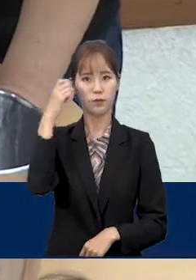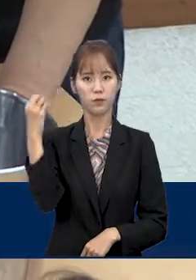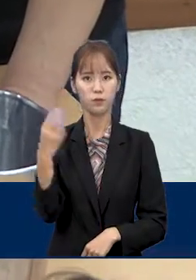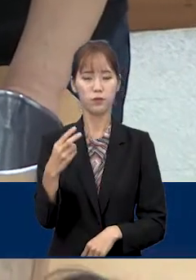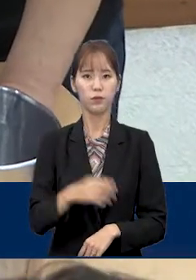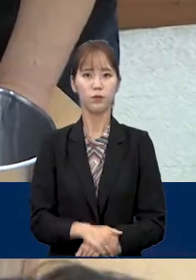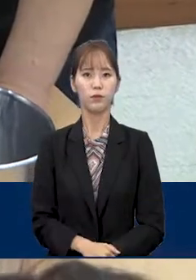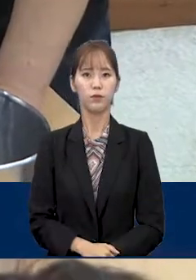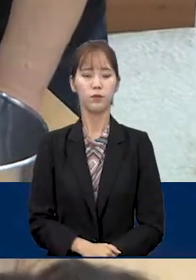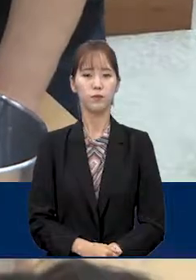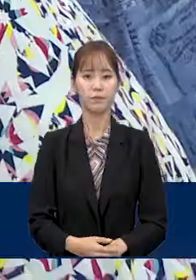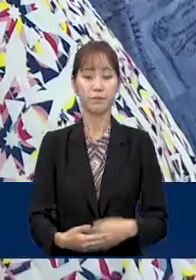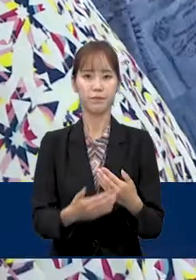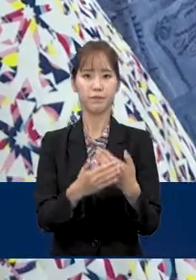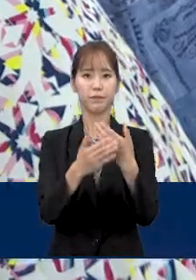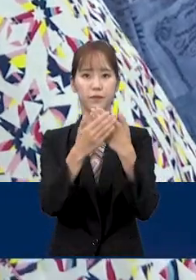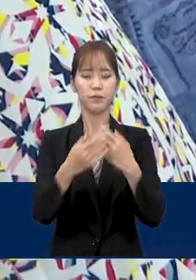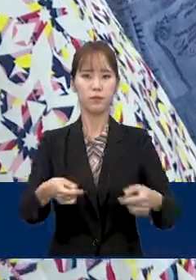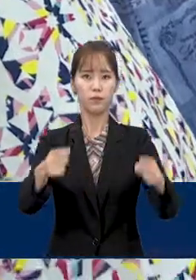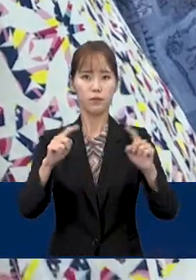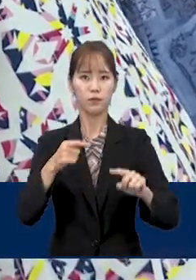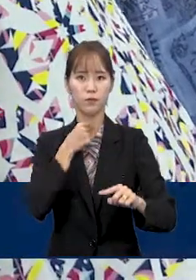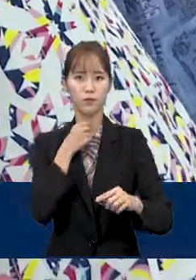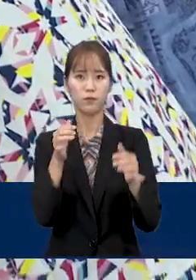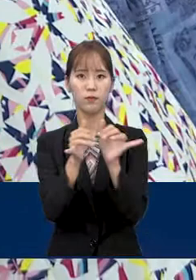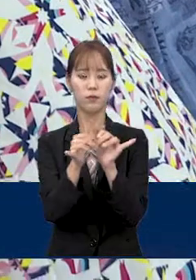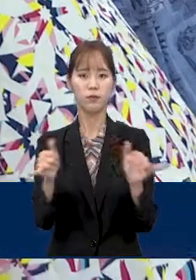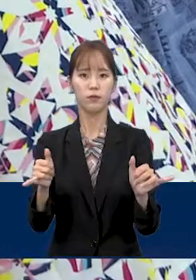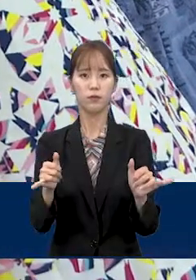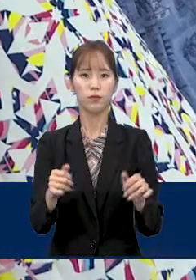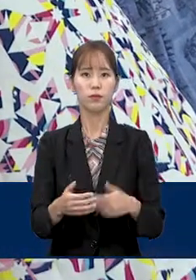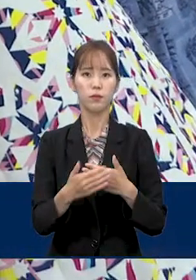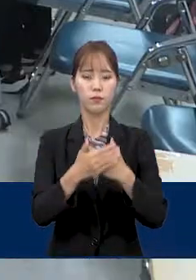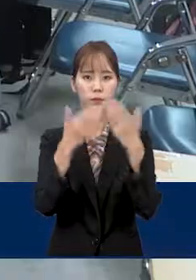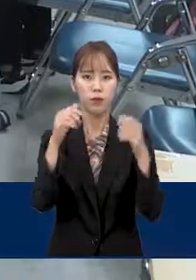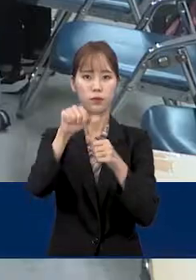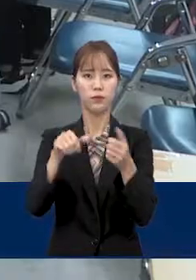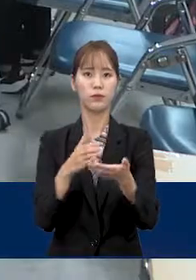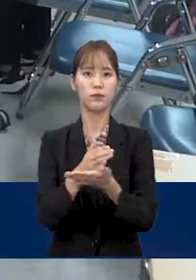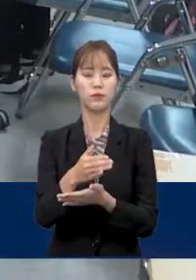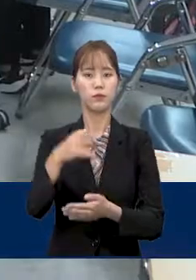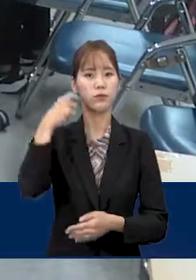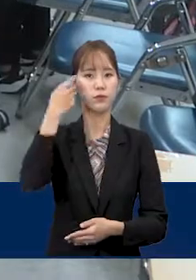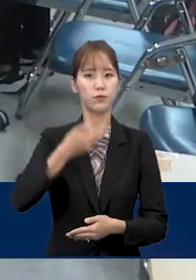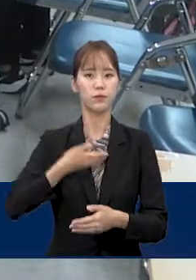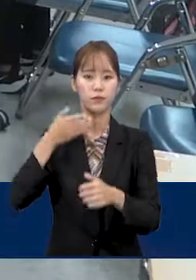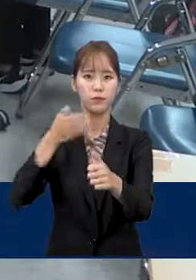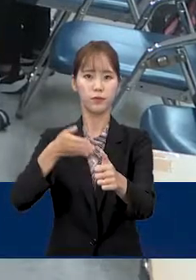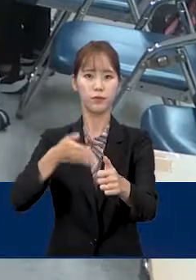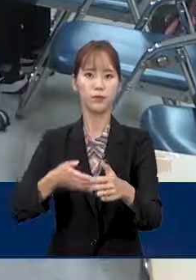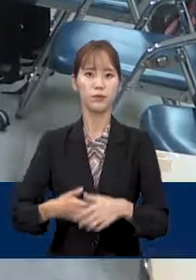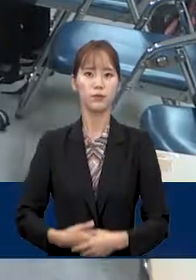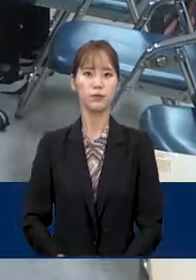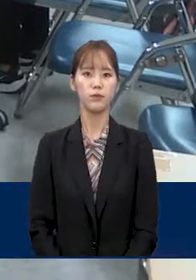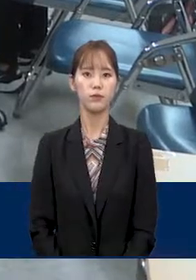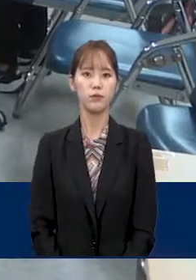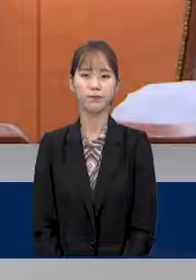EM의 다양한 활용법도 배우는 이번 프로그램에 참가를 희망하는 주민은 맑은 환경과로 문의하시면